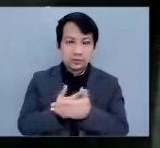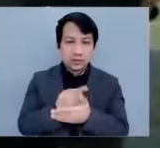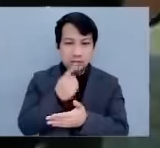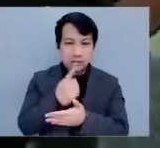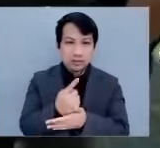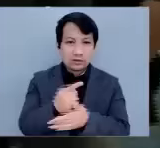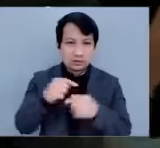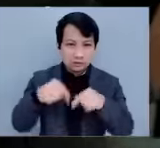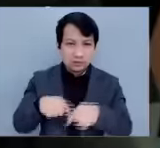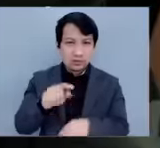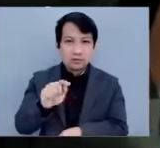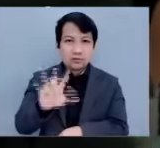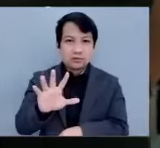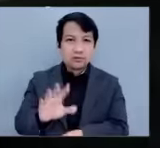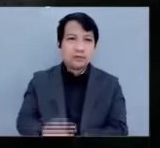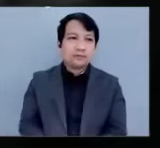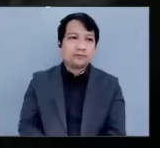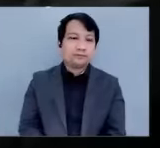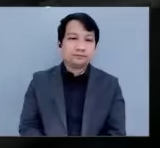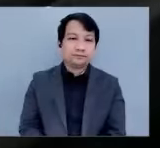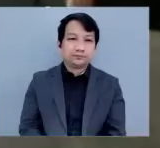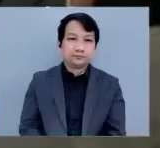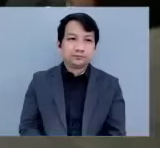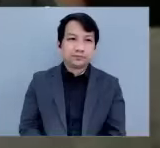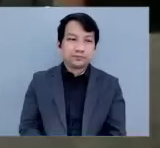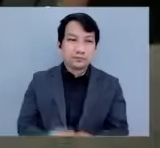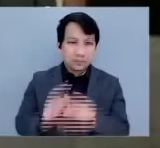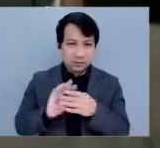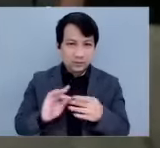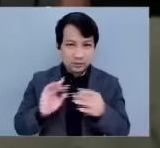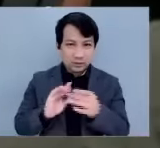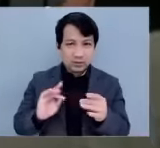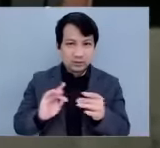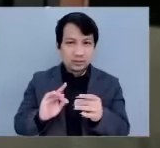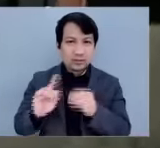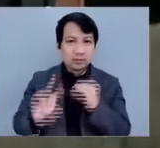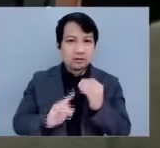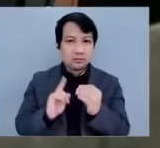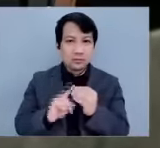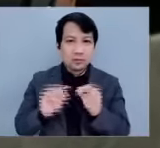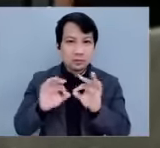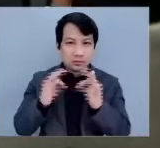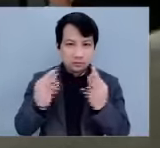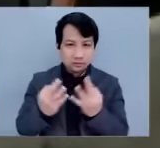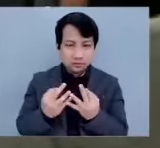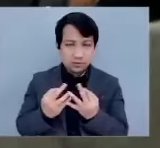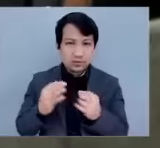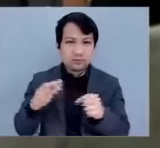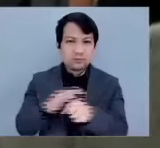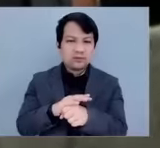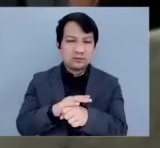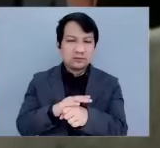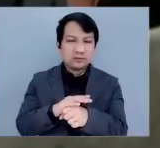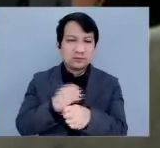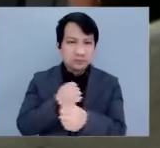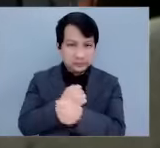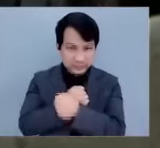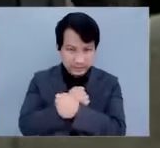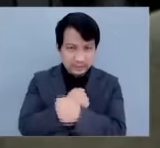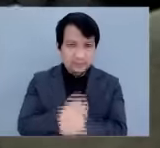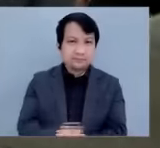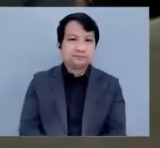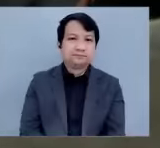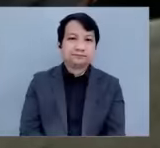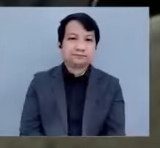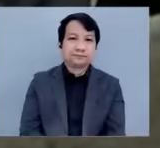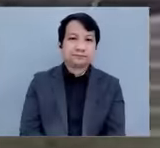dito sa Kapatid Network. Ang kwento nito tungkol sa isang pamilya na puno ng pagmamahalan. Saya ako